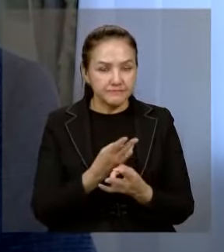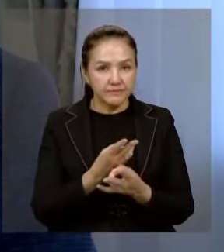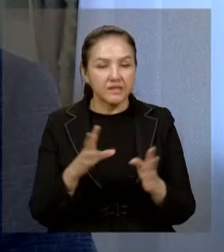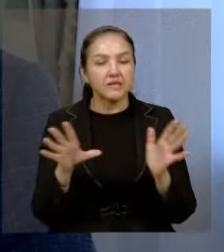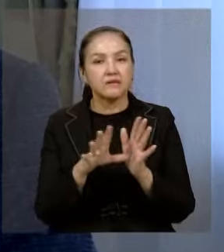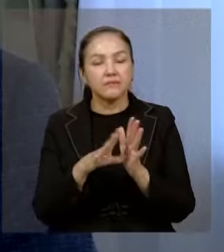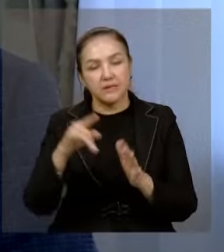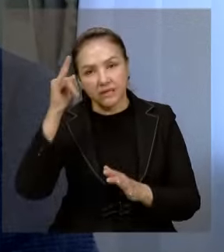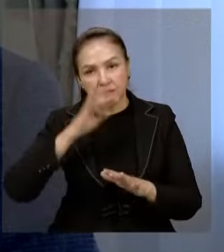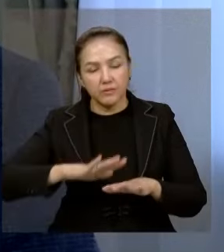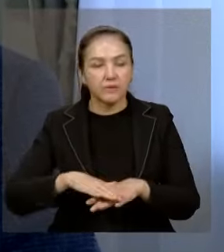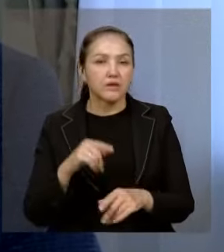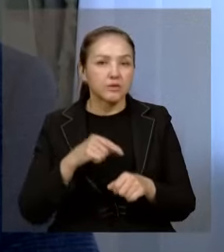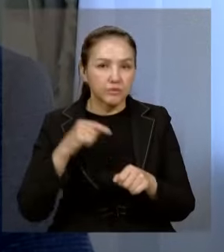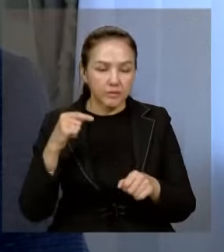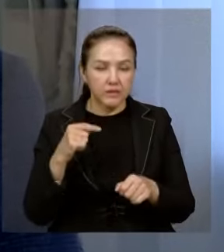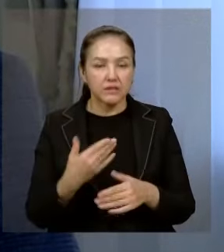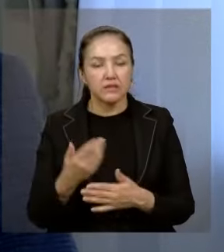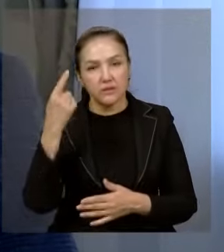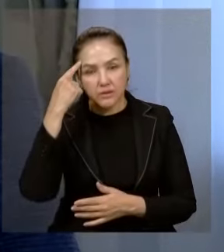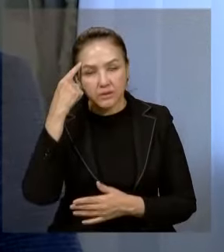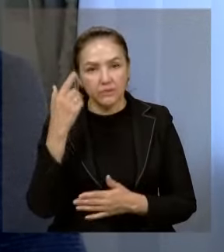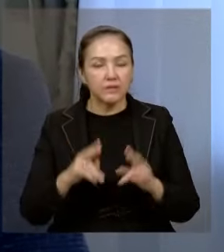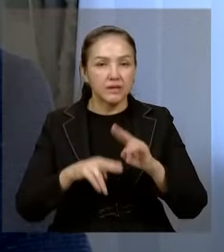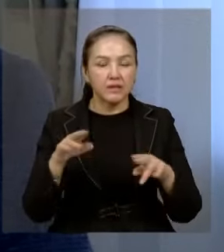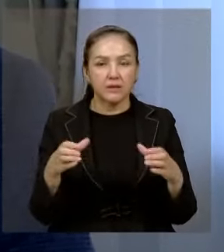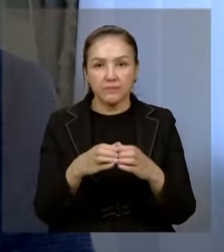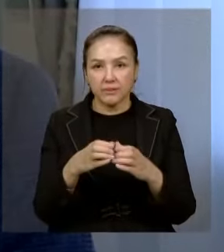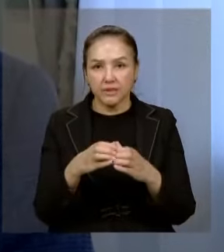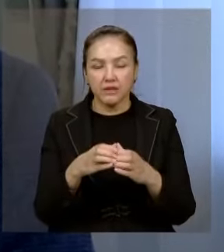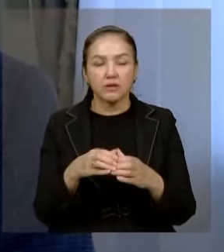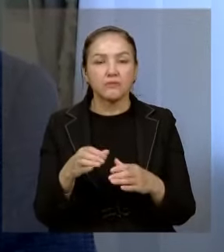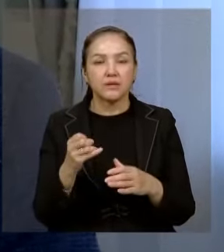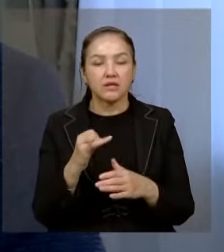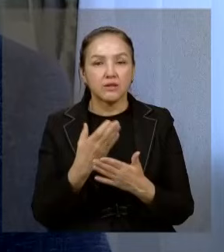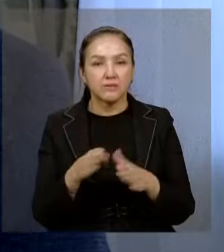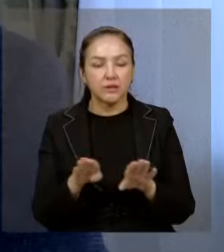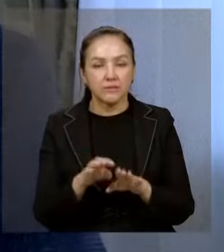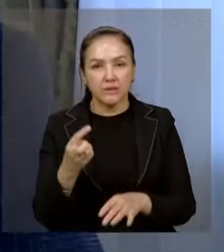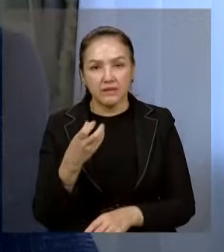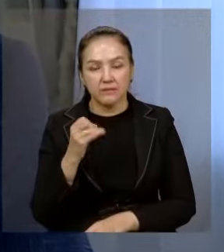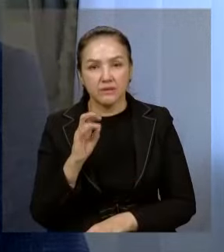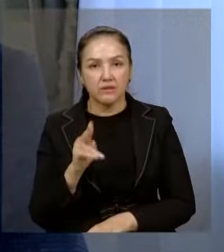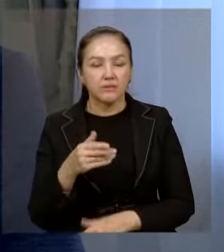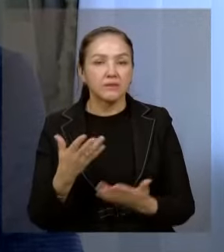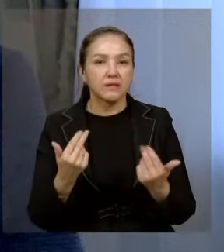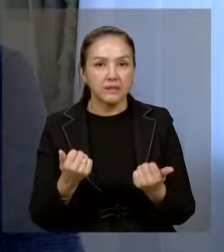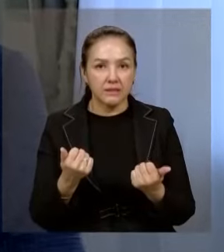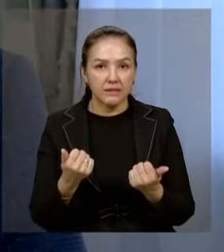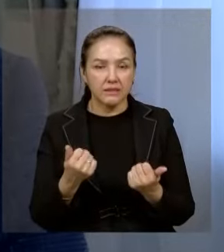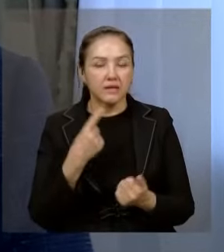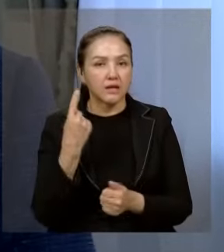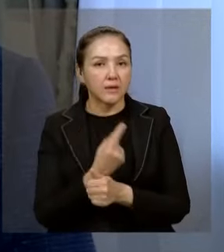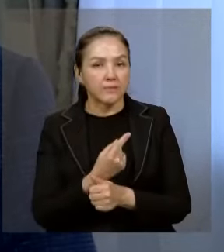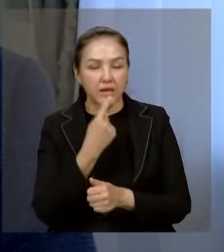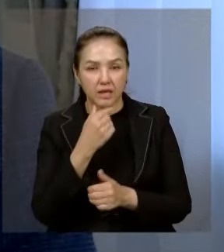энергетики в Казахстане ощущается и думаю строительство таких объектов компенсирует именно эту потребность безусловно одно из